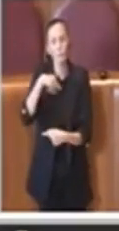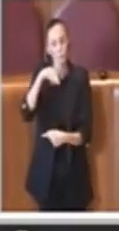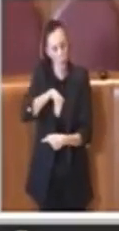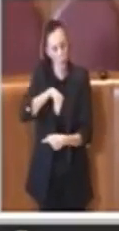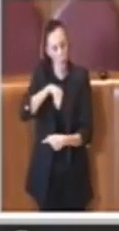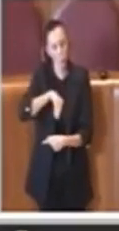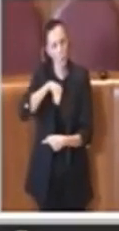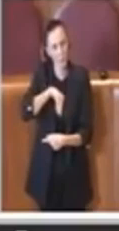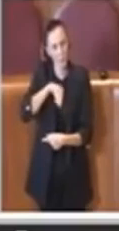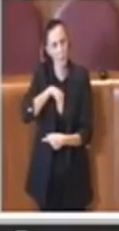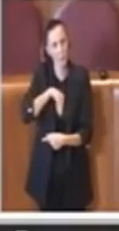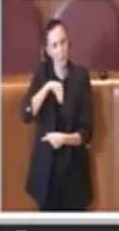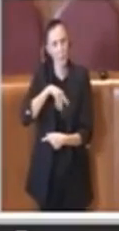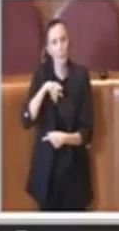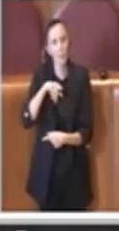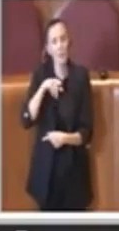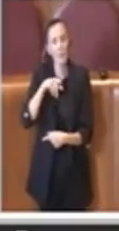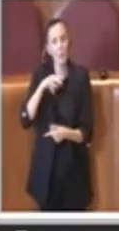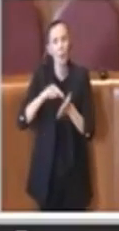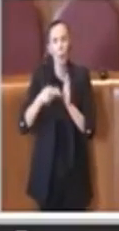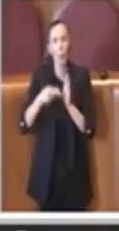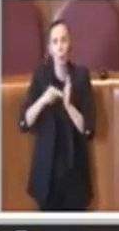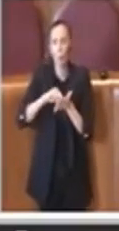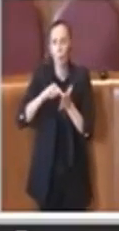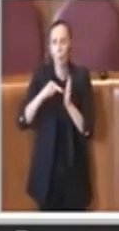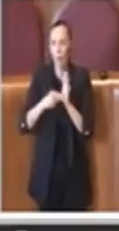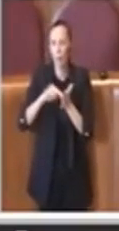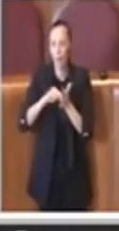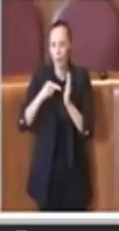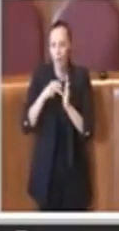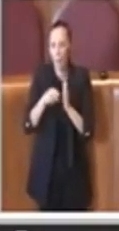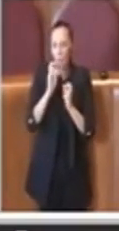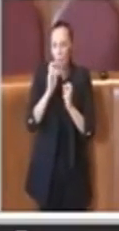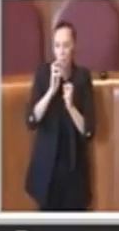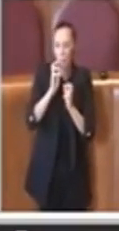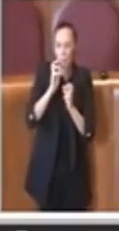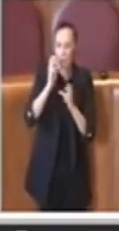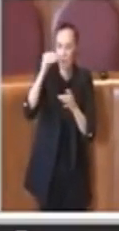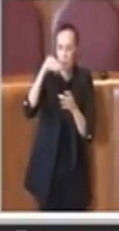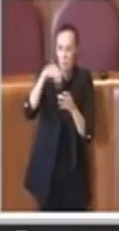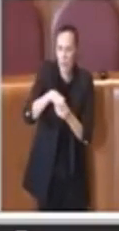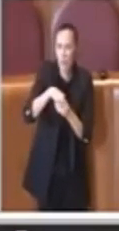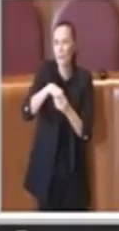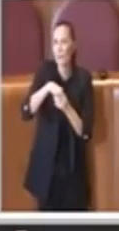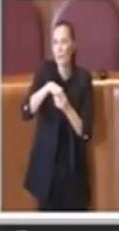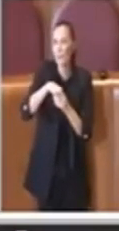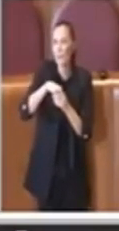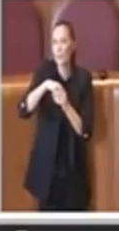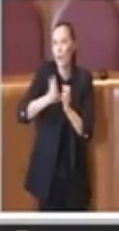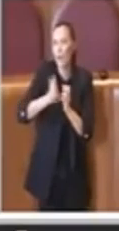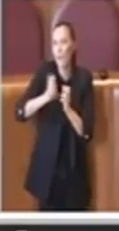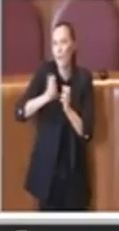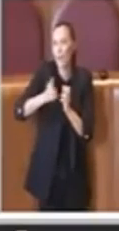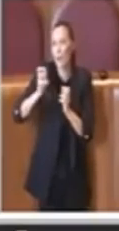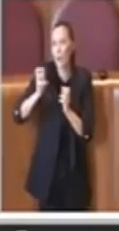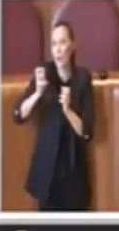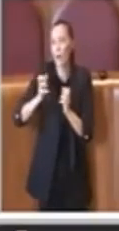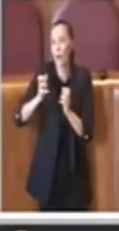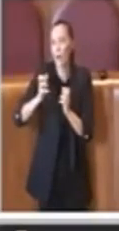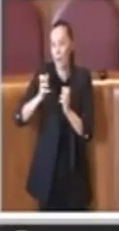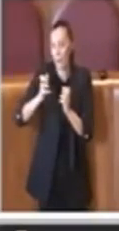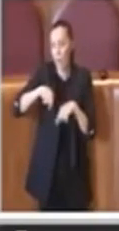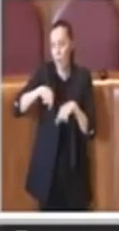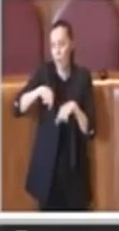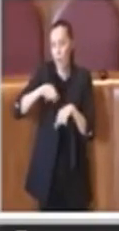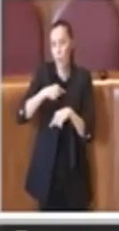consapevoli dell'importanza della problematica in tutte le sue sfaccettature, perché occorre evidentemente prestare